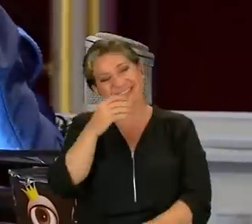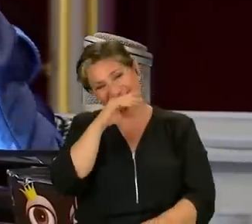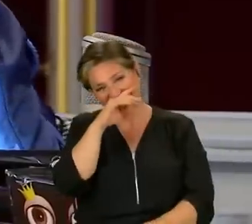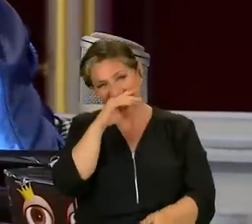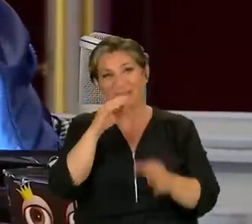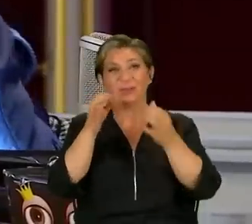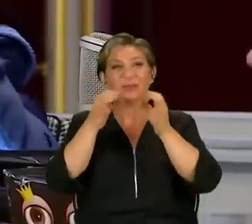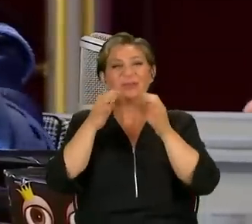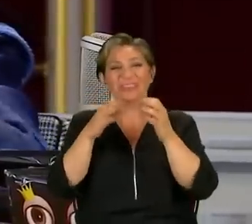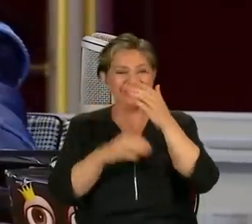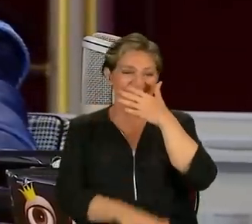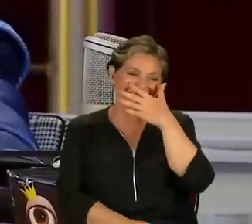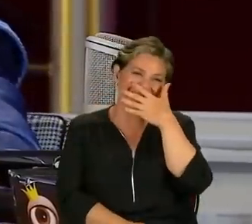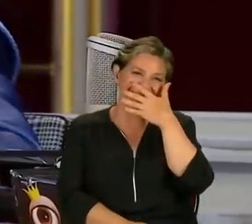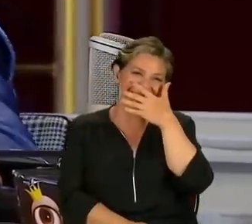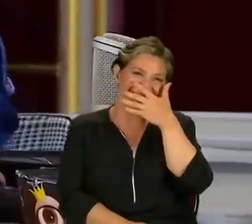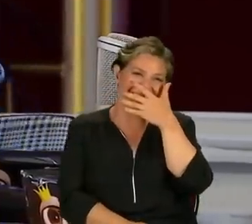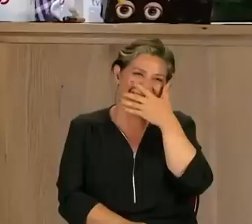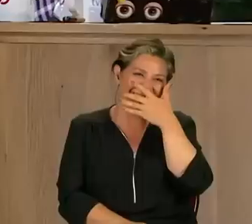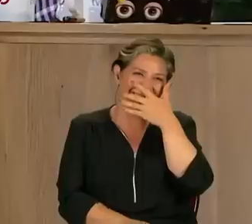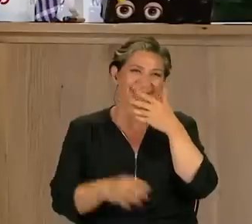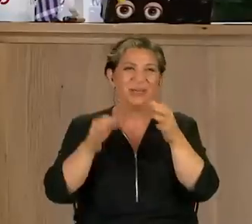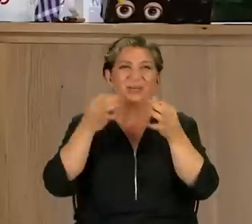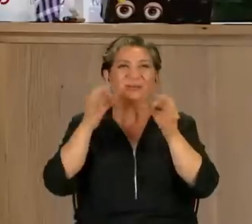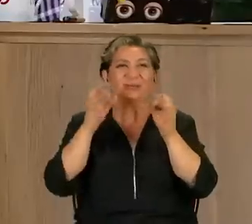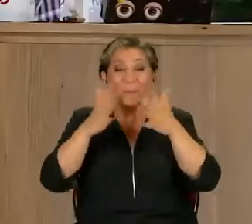İlaç bulamadım. Dilimle parlatmaya